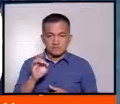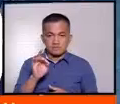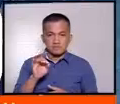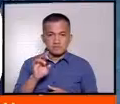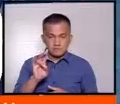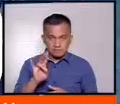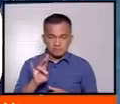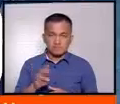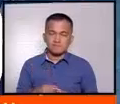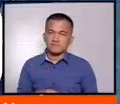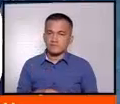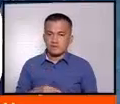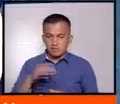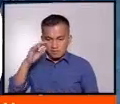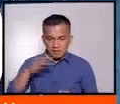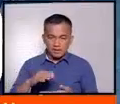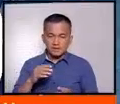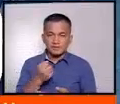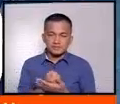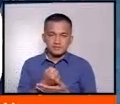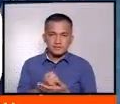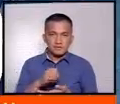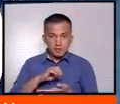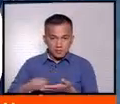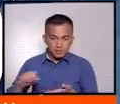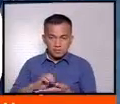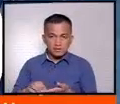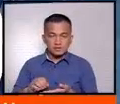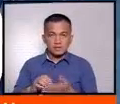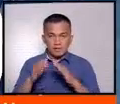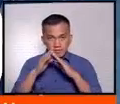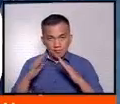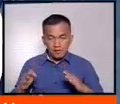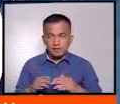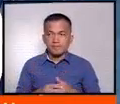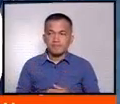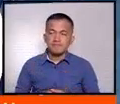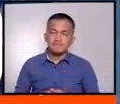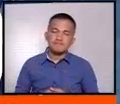187. Mababa na ngayon pasahod sa inyo, may kaltas pa talaga sa board and lodging.